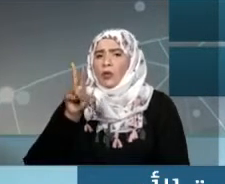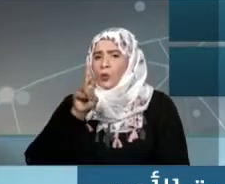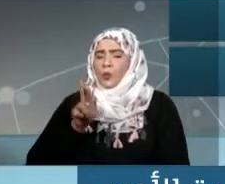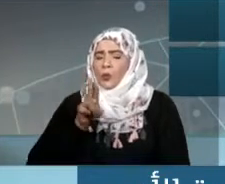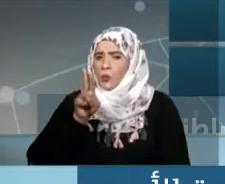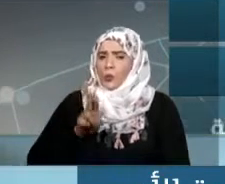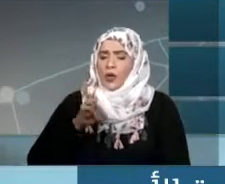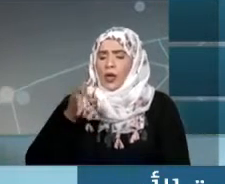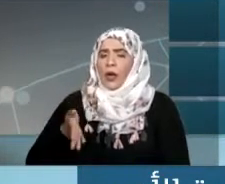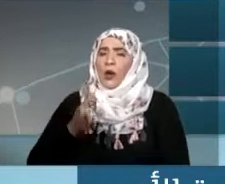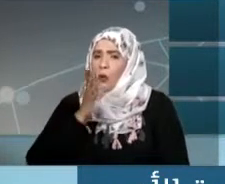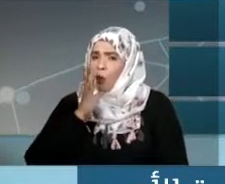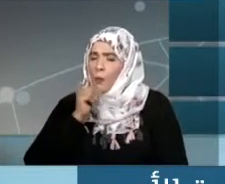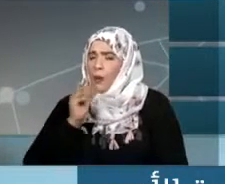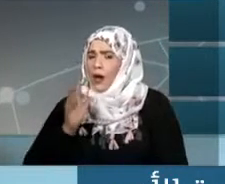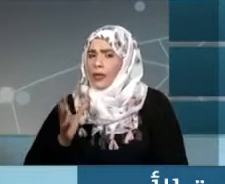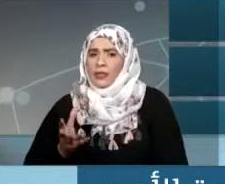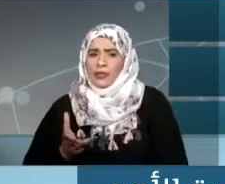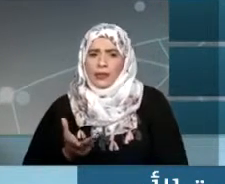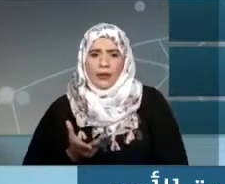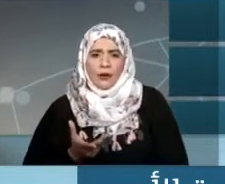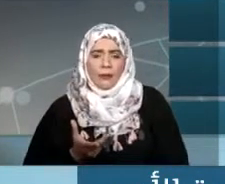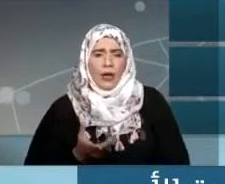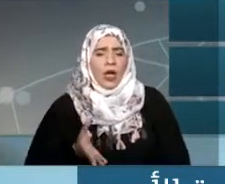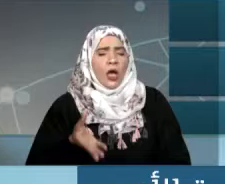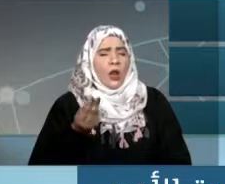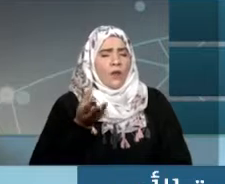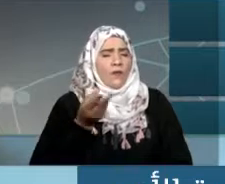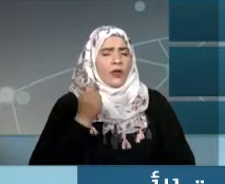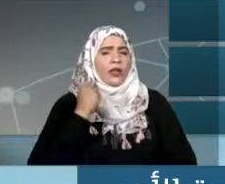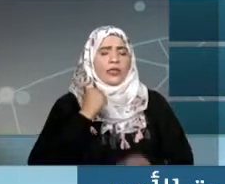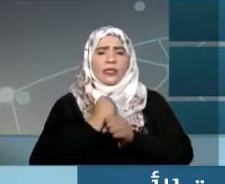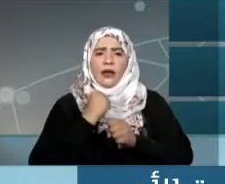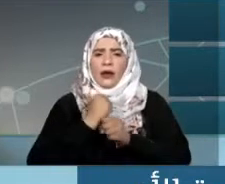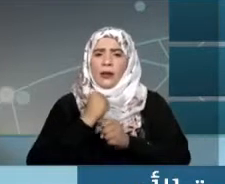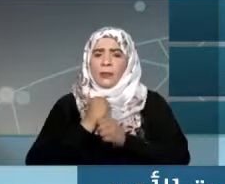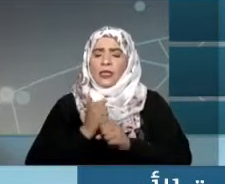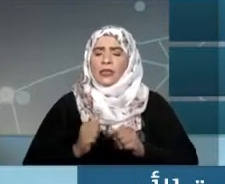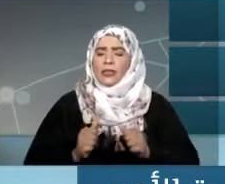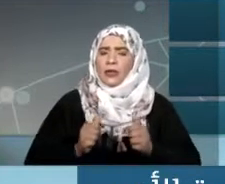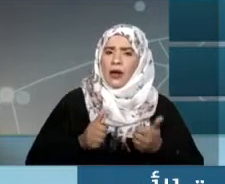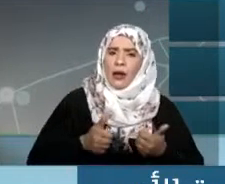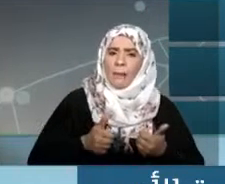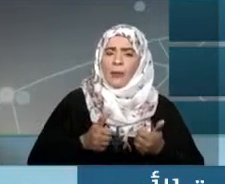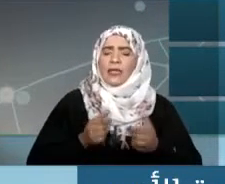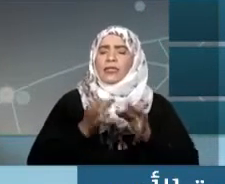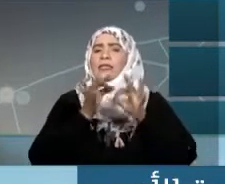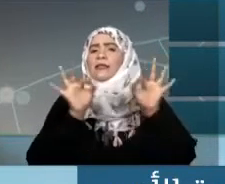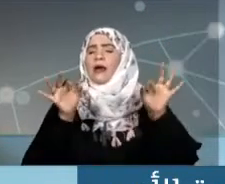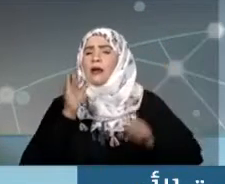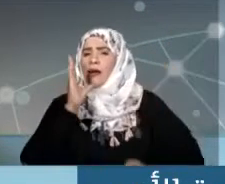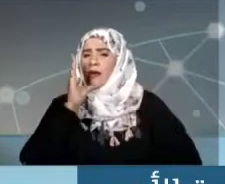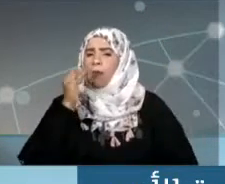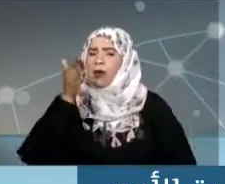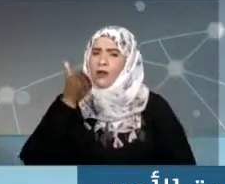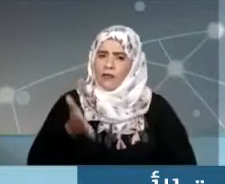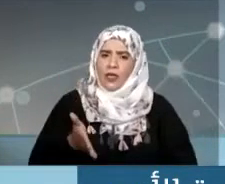طبعا في السلطنة كان هناك كثير من الأعمال والمبادرات للاستعداد لمثل هذه